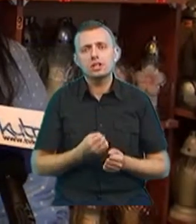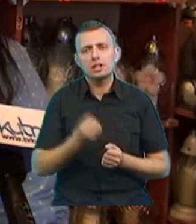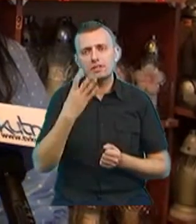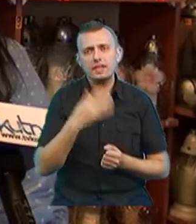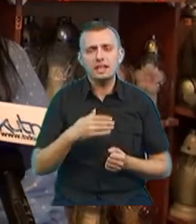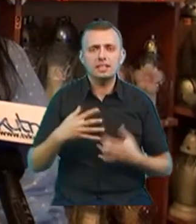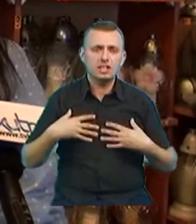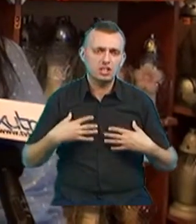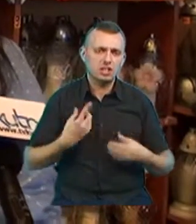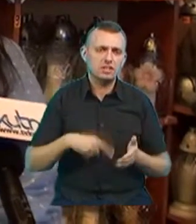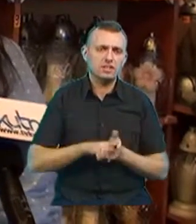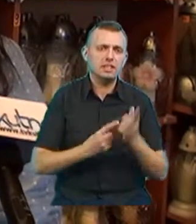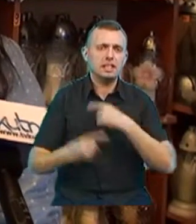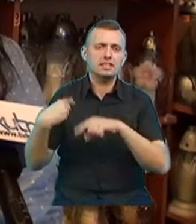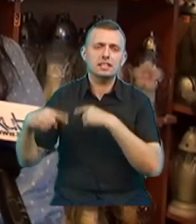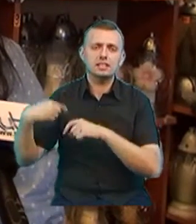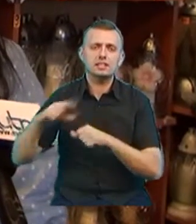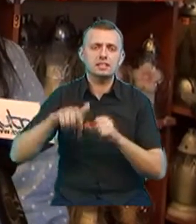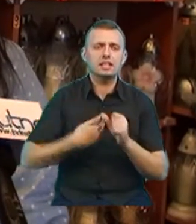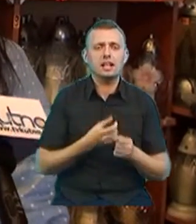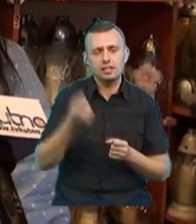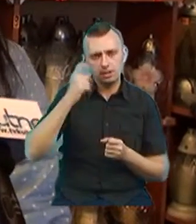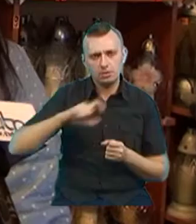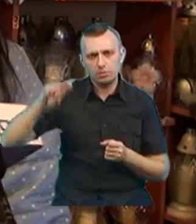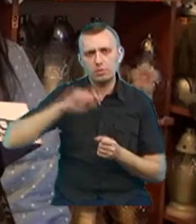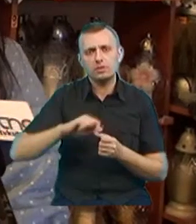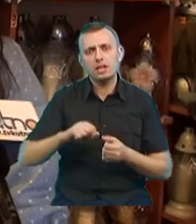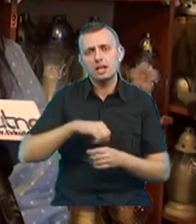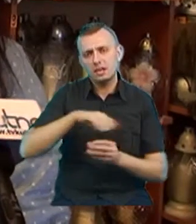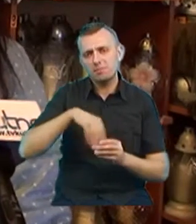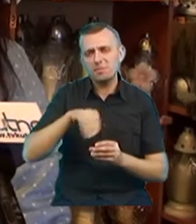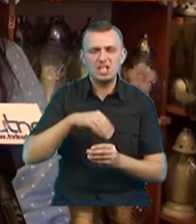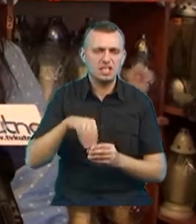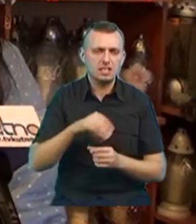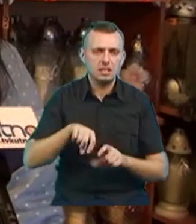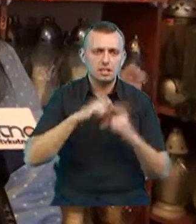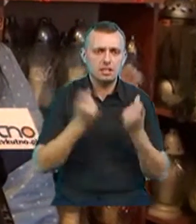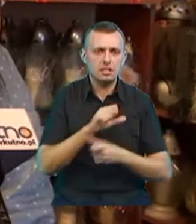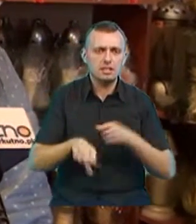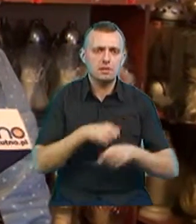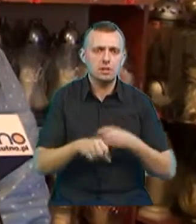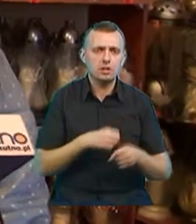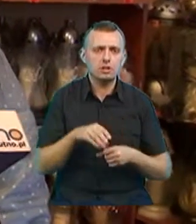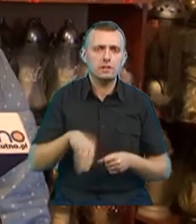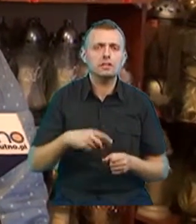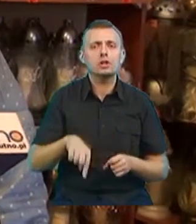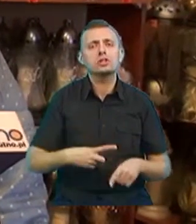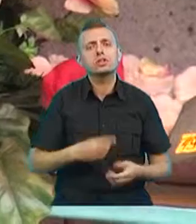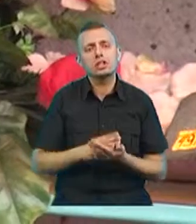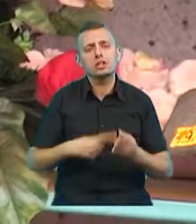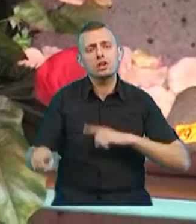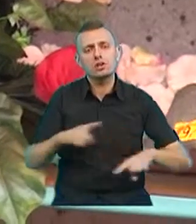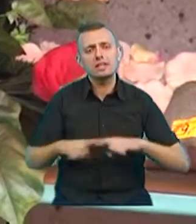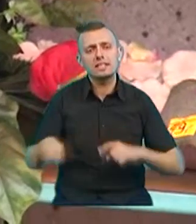kwiatek, chryzantemę jakąś żywą dla tradycji, ale tak głównie to są takie mieszane. Całoroczne